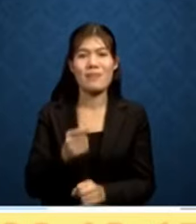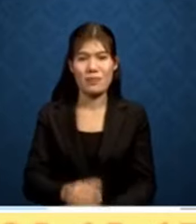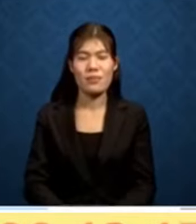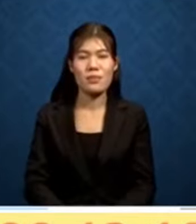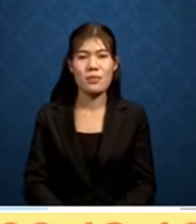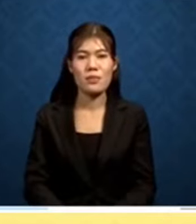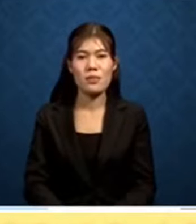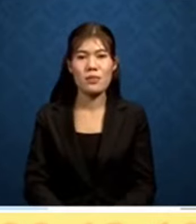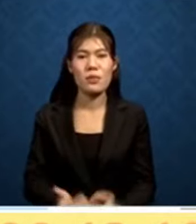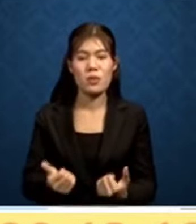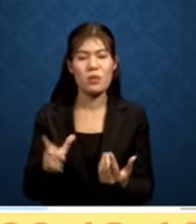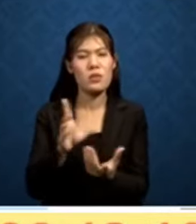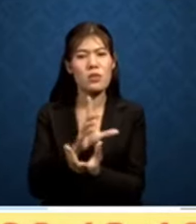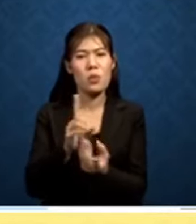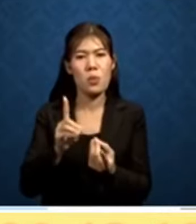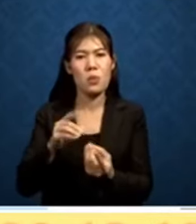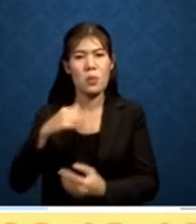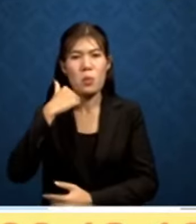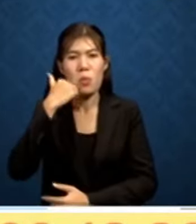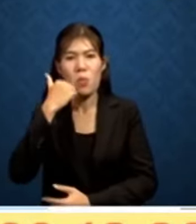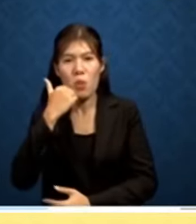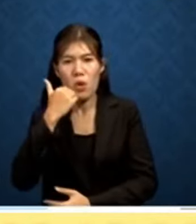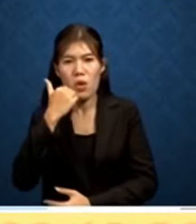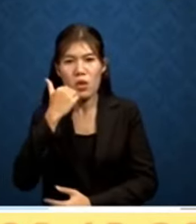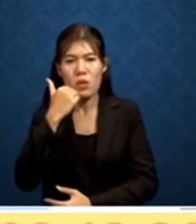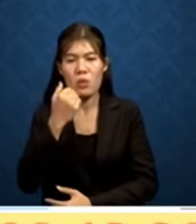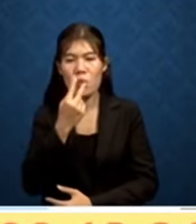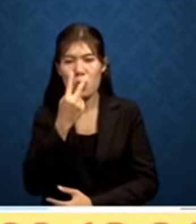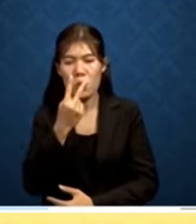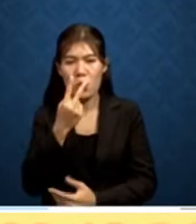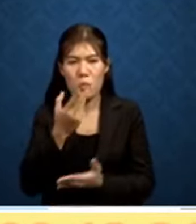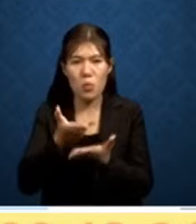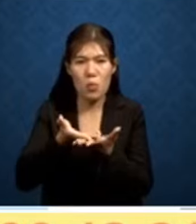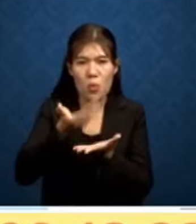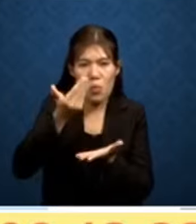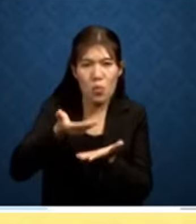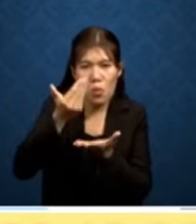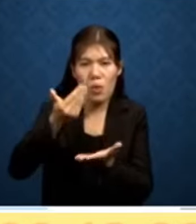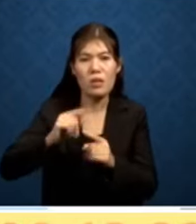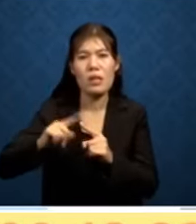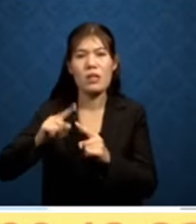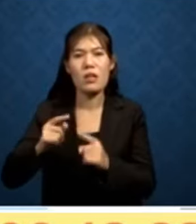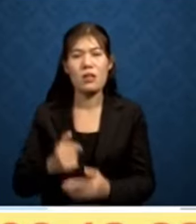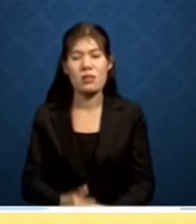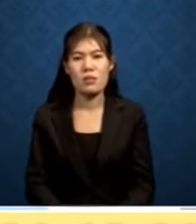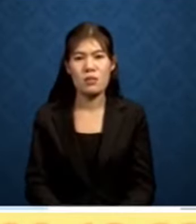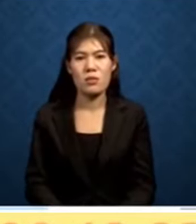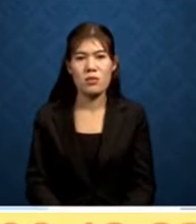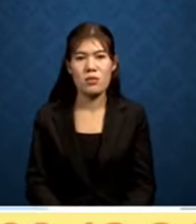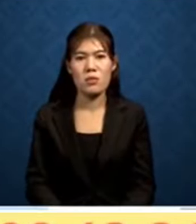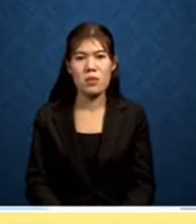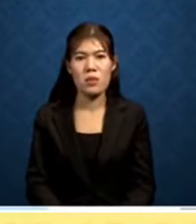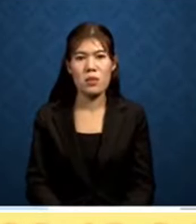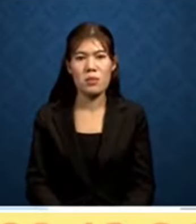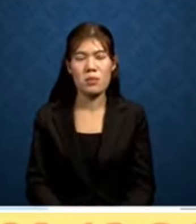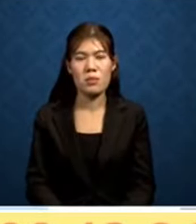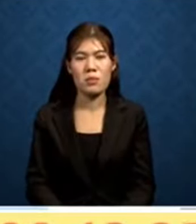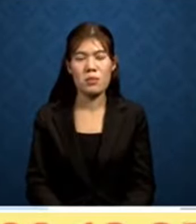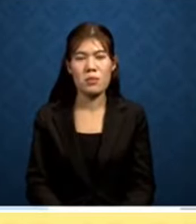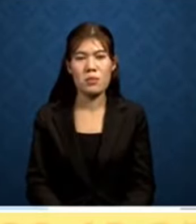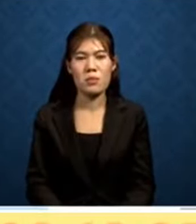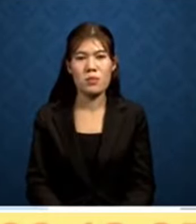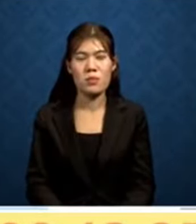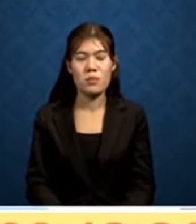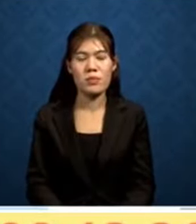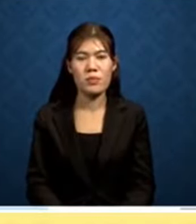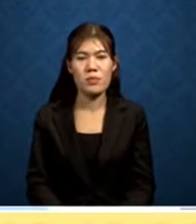คมมีแต่การอวดรวยอย่นูนอย่นี้เป็นอันนุแล้รวยกยังเอาTV ก็เสือมโซมขนาดว่เดี๋นี้